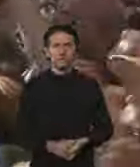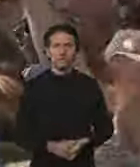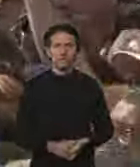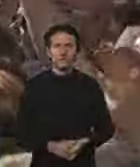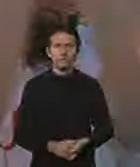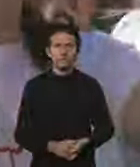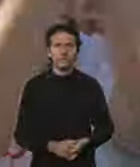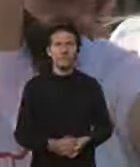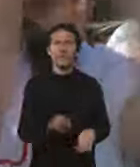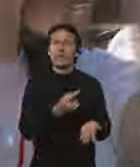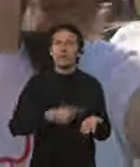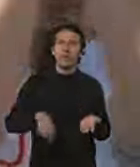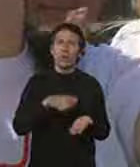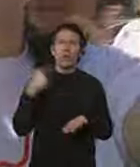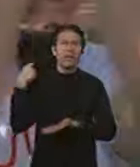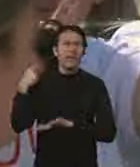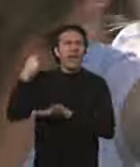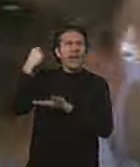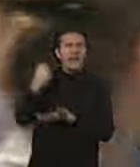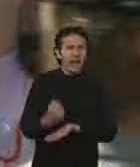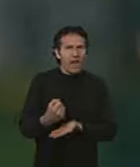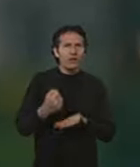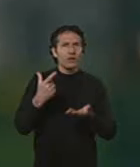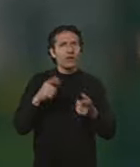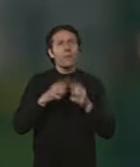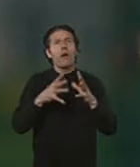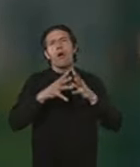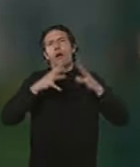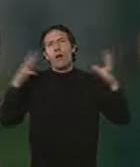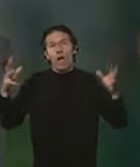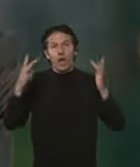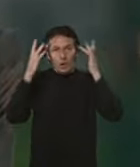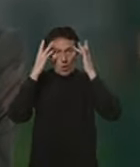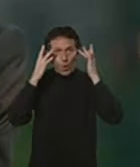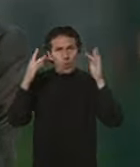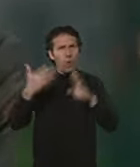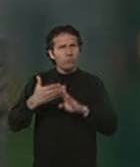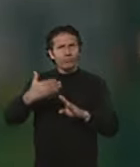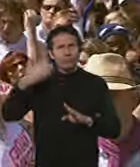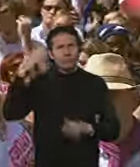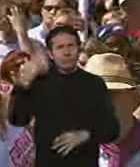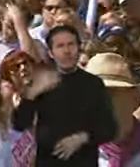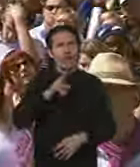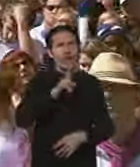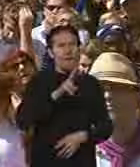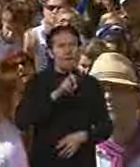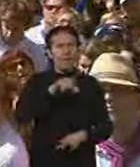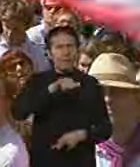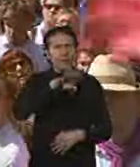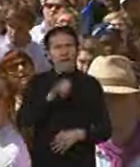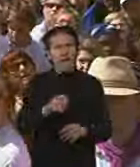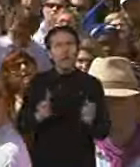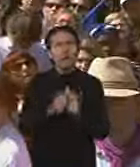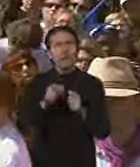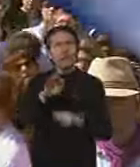pas nous sommes les héritiers d'une immense culture nous sommes les enfants de Voltaire de